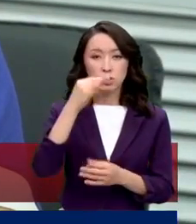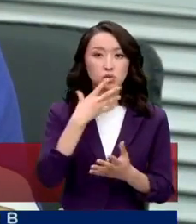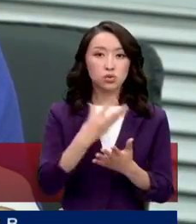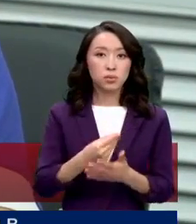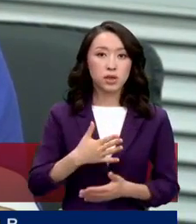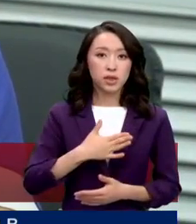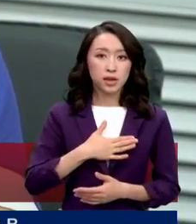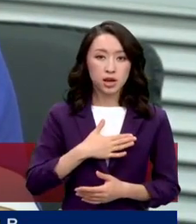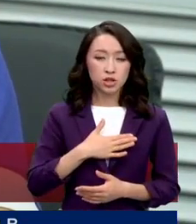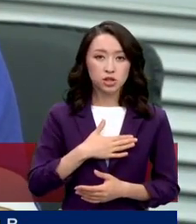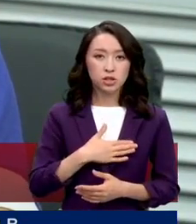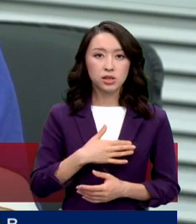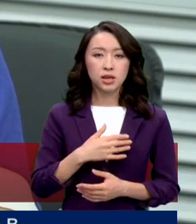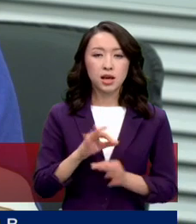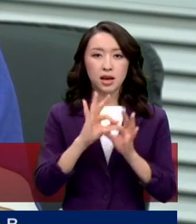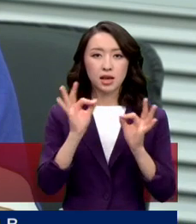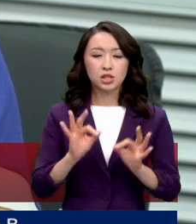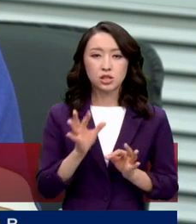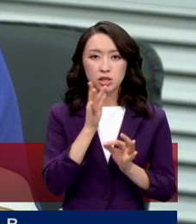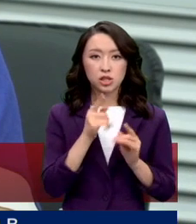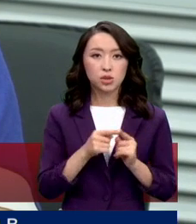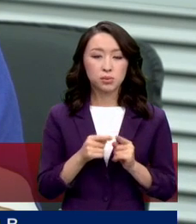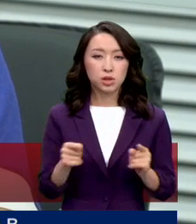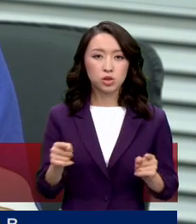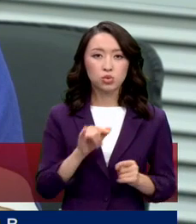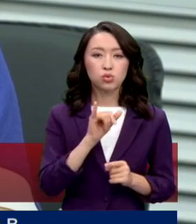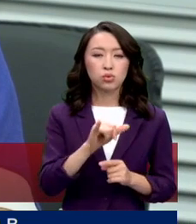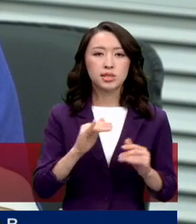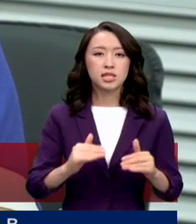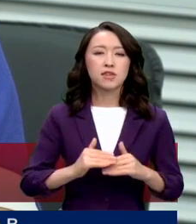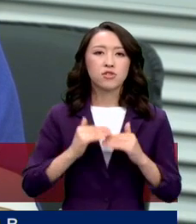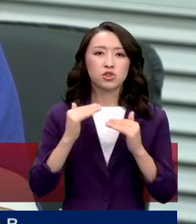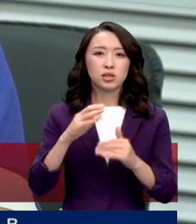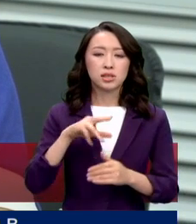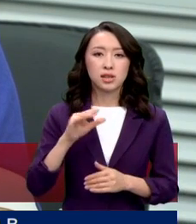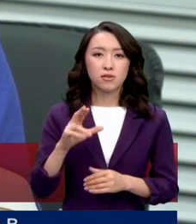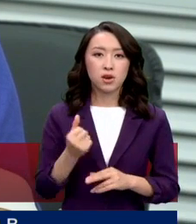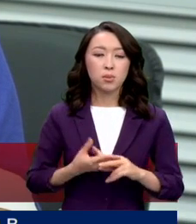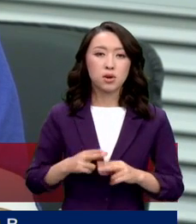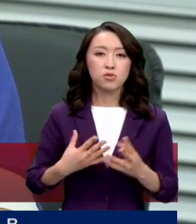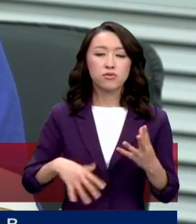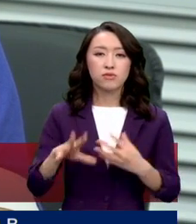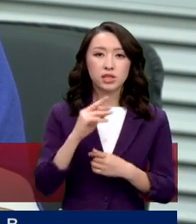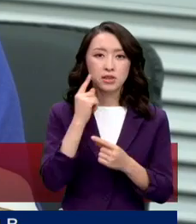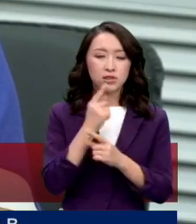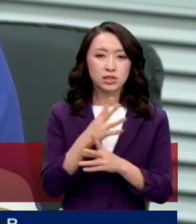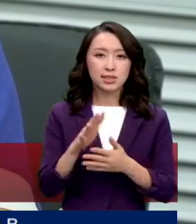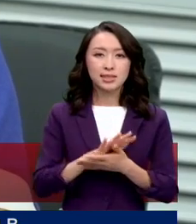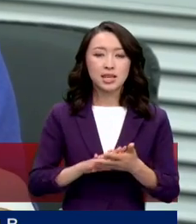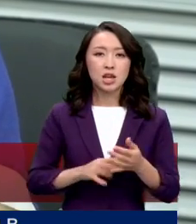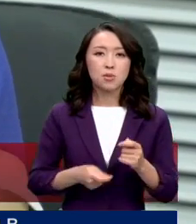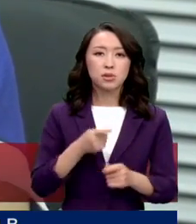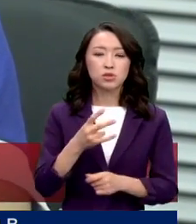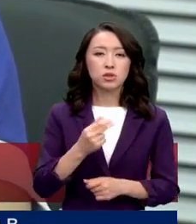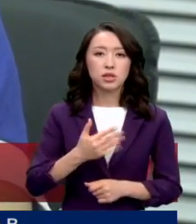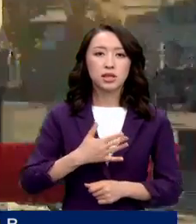наши, значит, в осенний период у них завышается ставка. Поэтому все в основном заявки поступают на